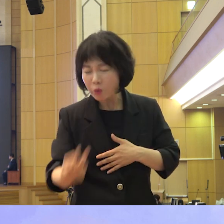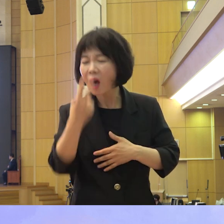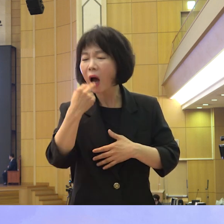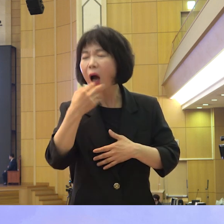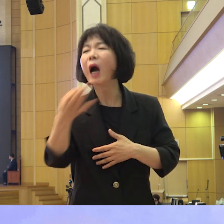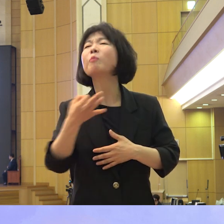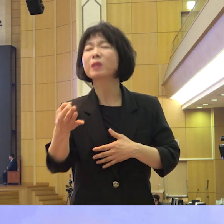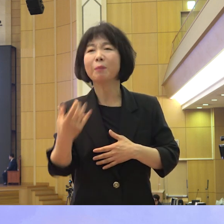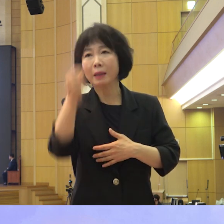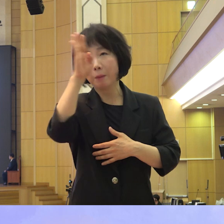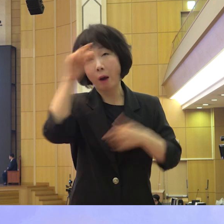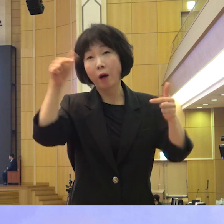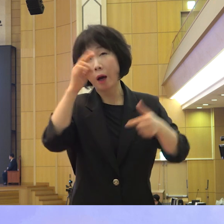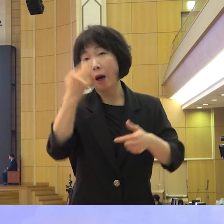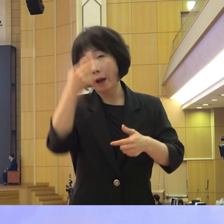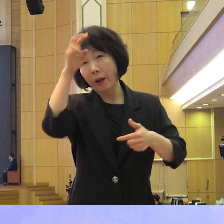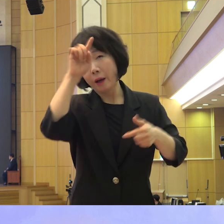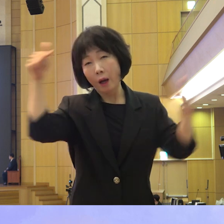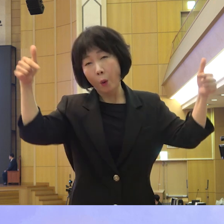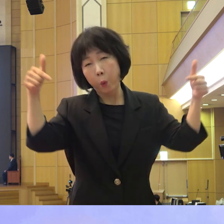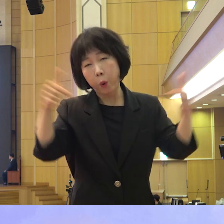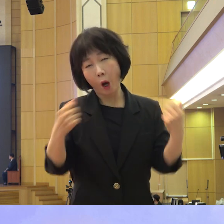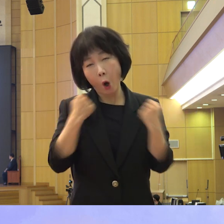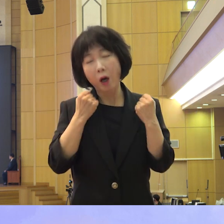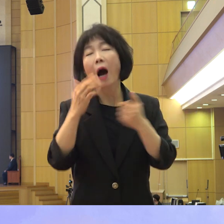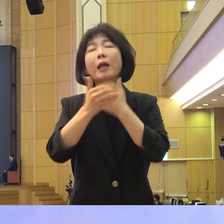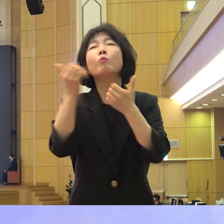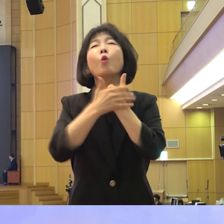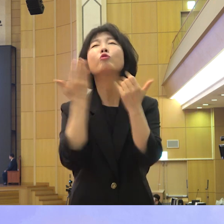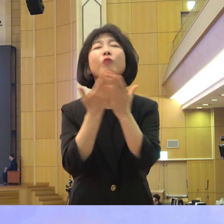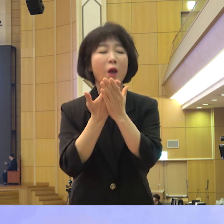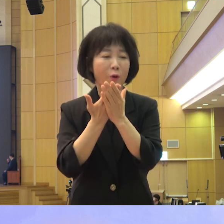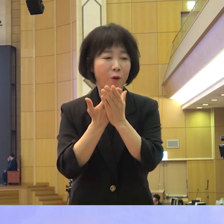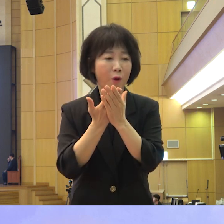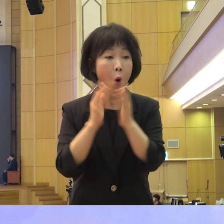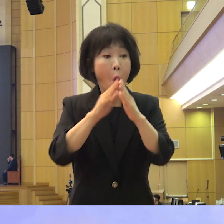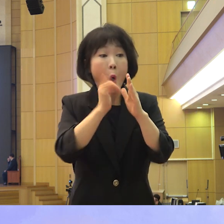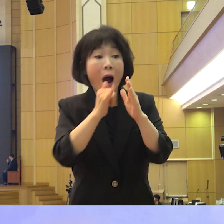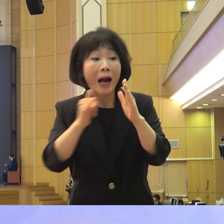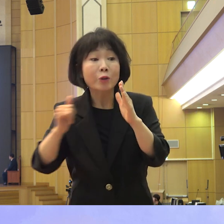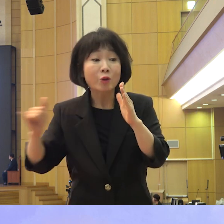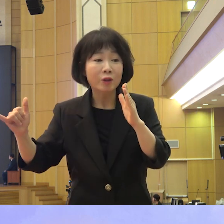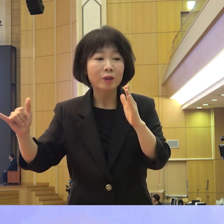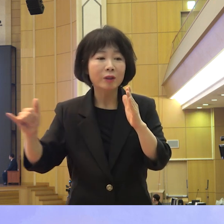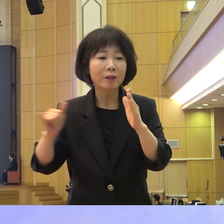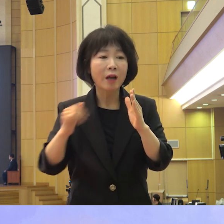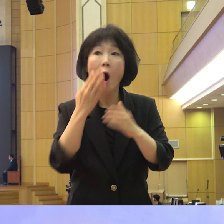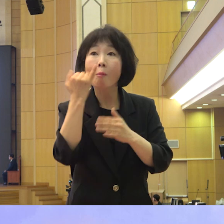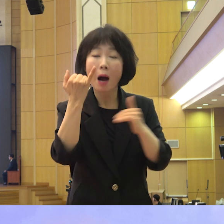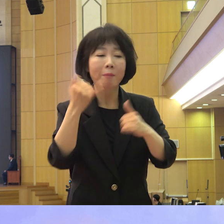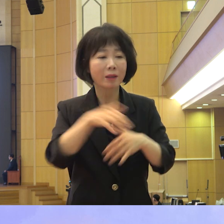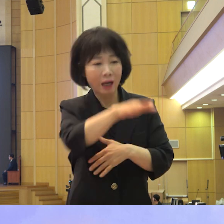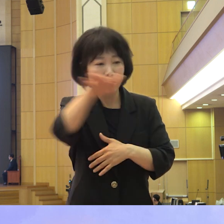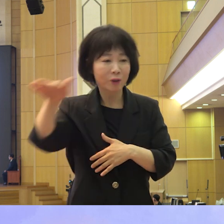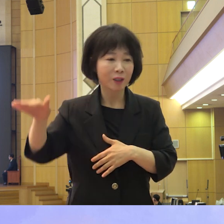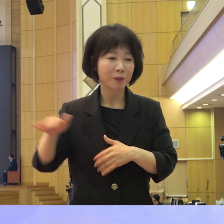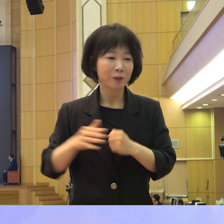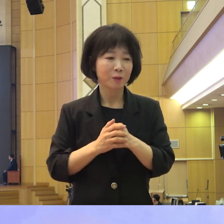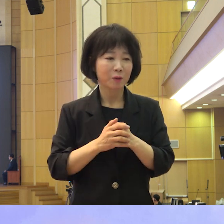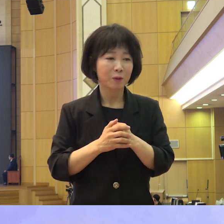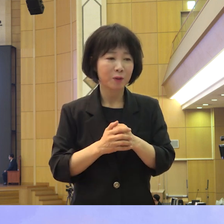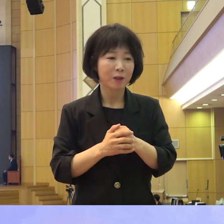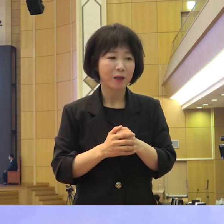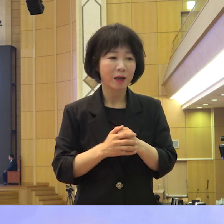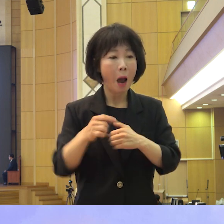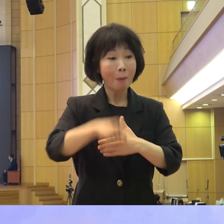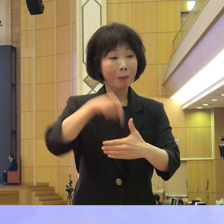있게 하나님께서 도와주세요. 아멘. 그리고 우리 가족들마다 우리 식구가 모르는